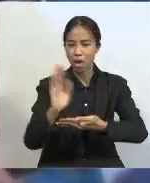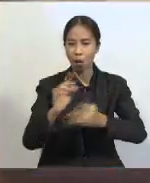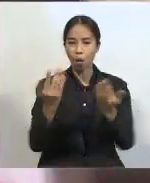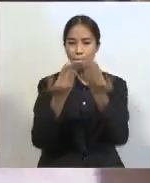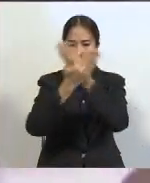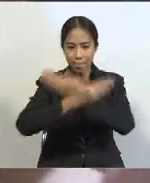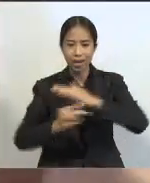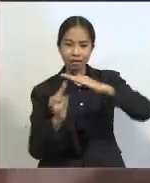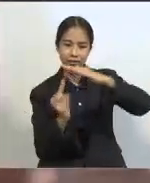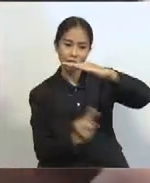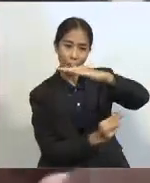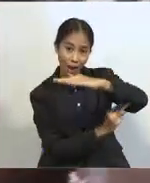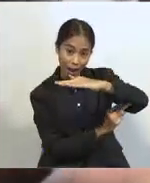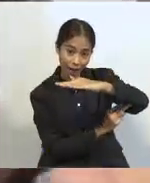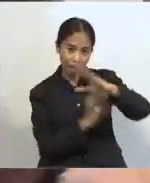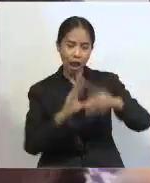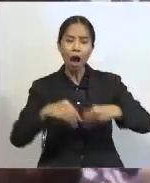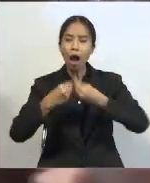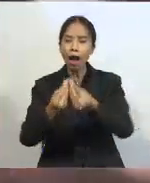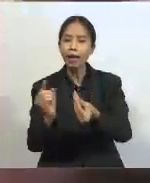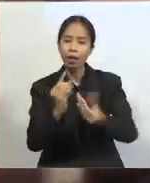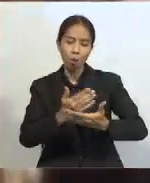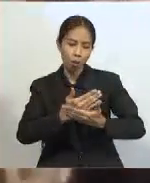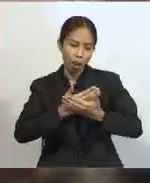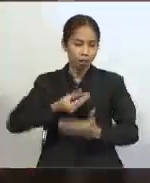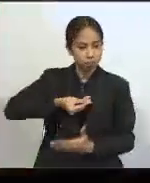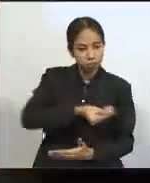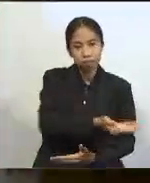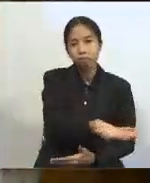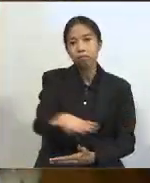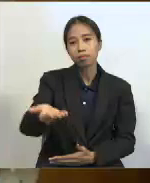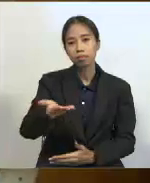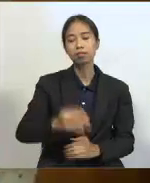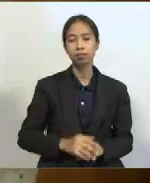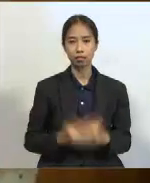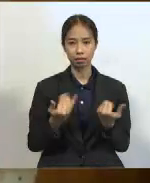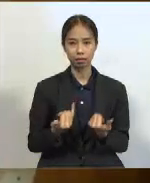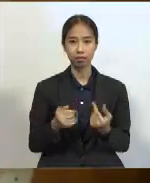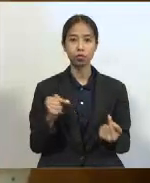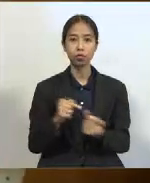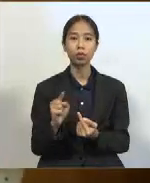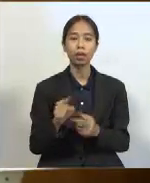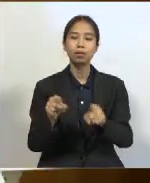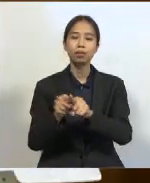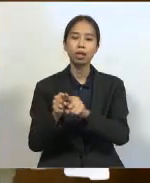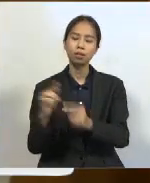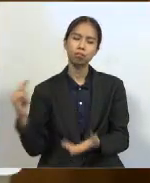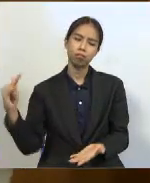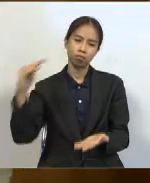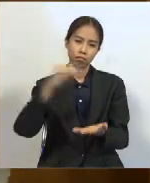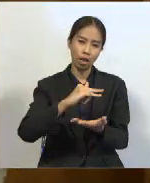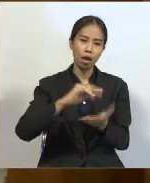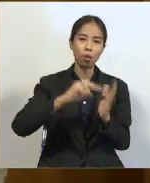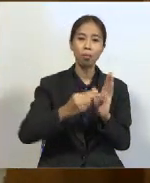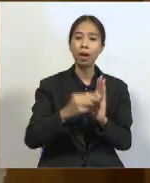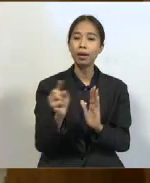ความรักของพระเจ้าไปสู่ทุกคน สโลแกนเขาเรียกว่ามอตโต้ของการมาก็คือสิทธิประคิดสิทธิธรรม